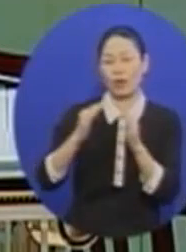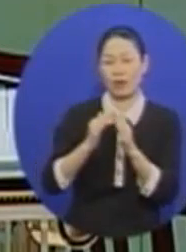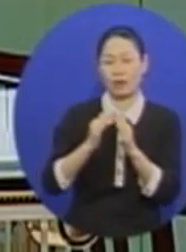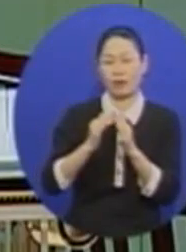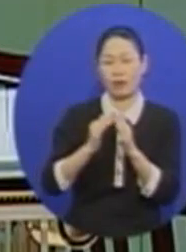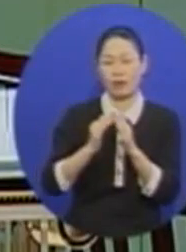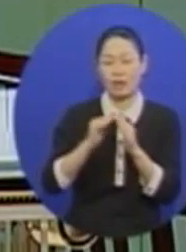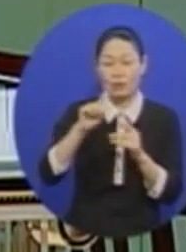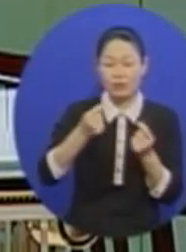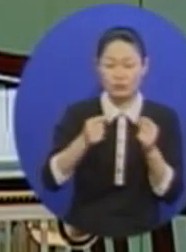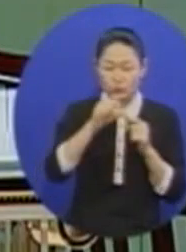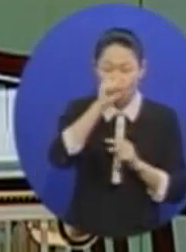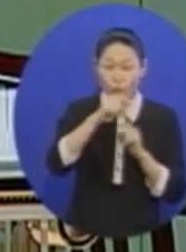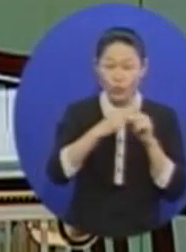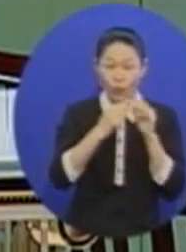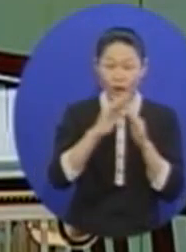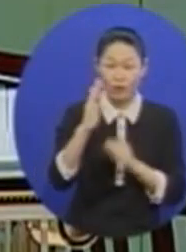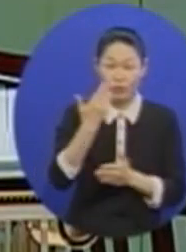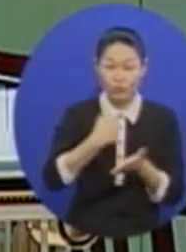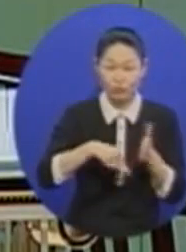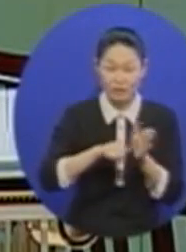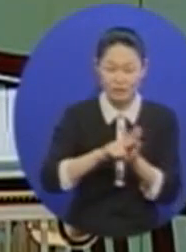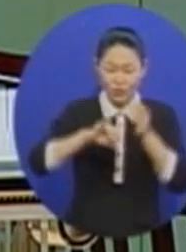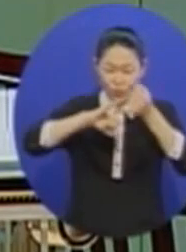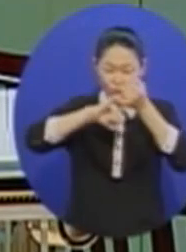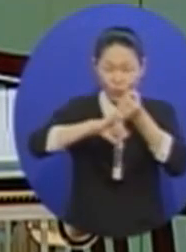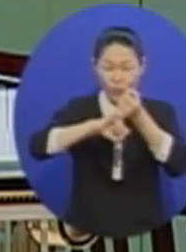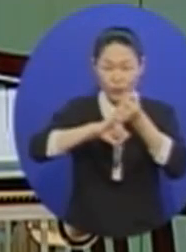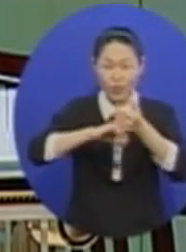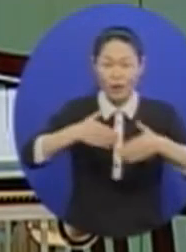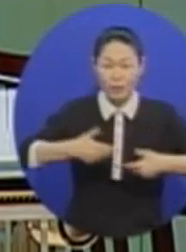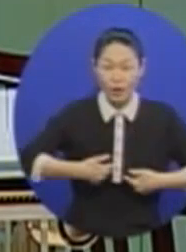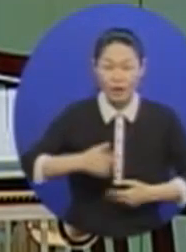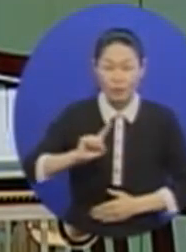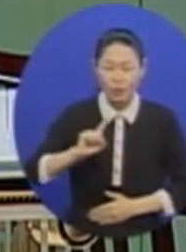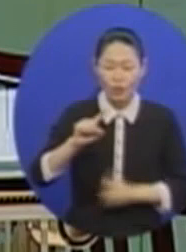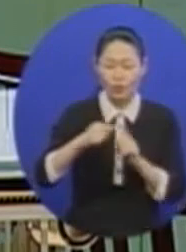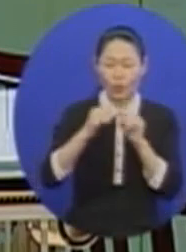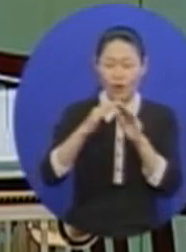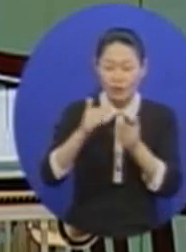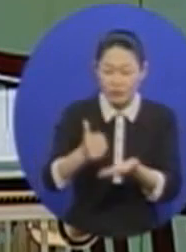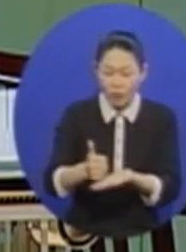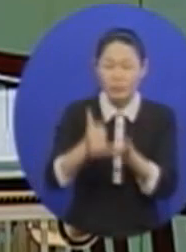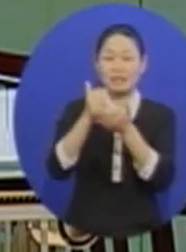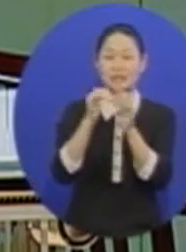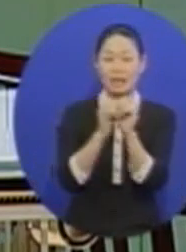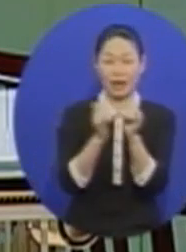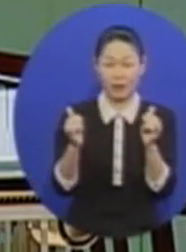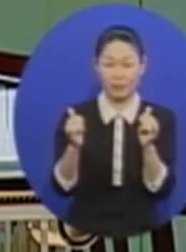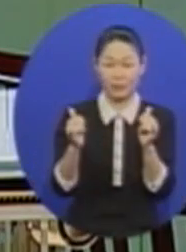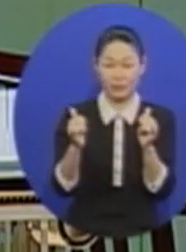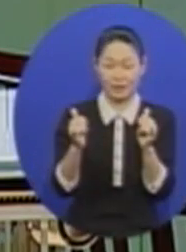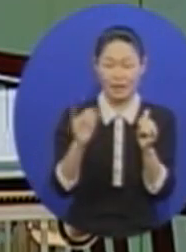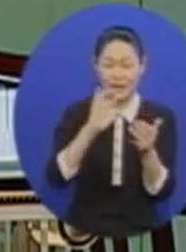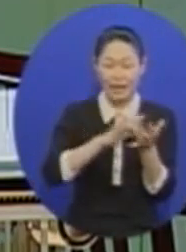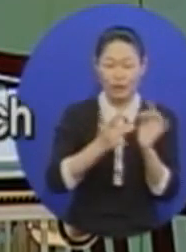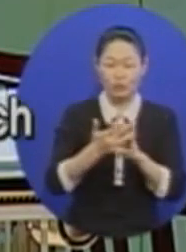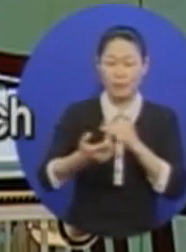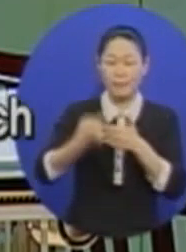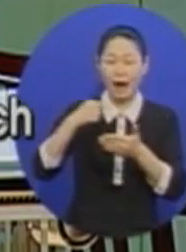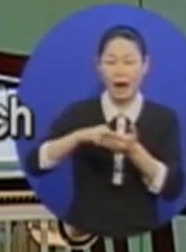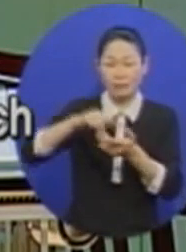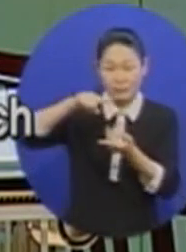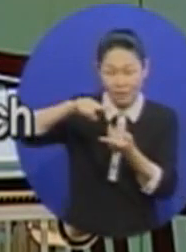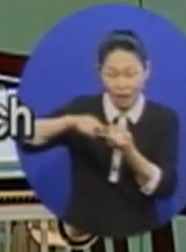교회가 되려면 반드시 필요한 것이 교회를 섬기는 이들이 예수님의 마음을 그대로